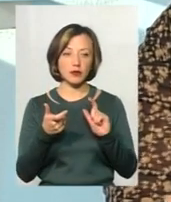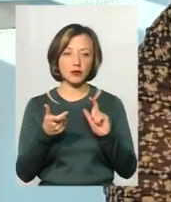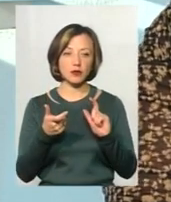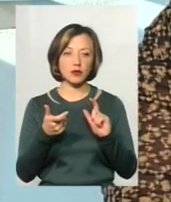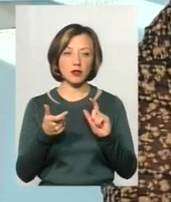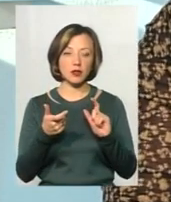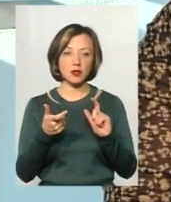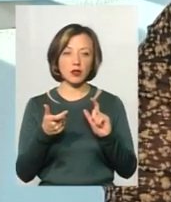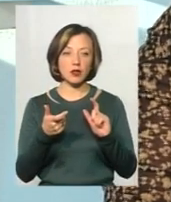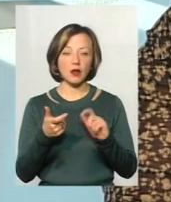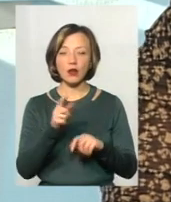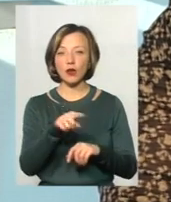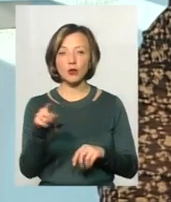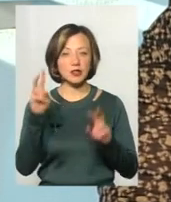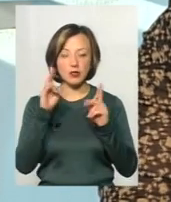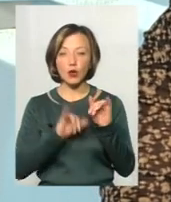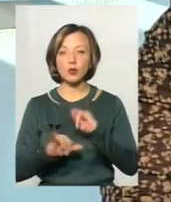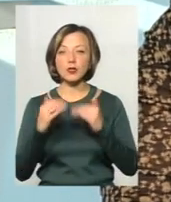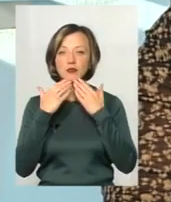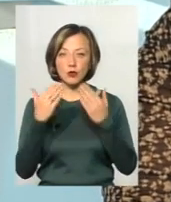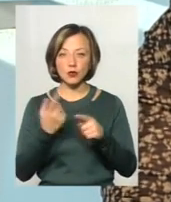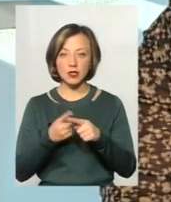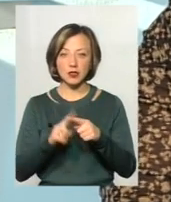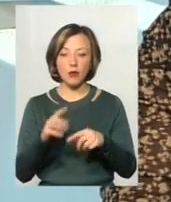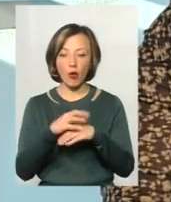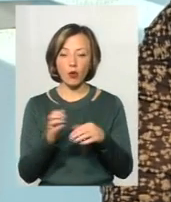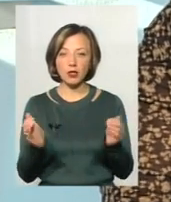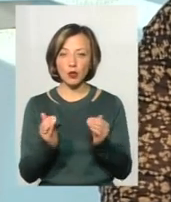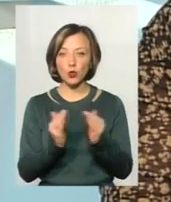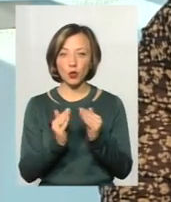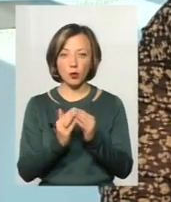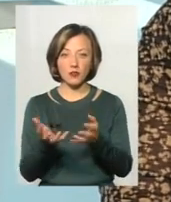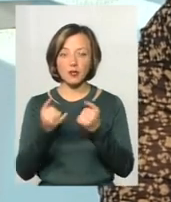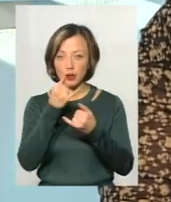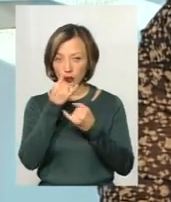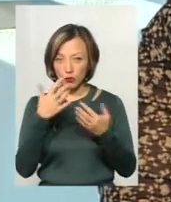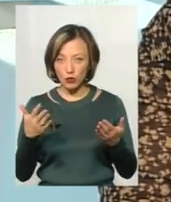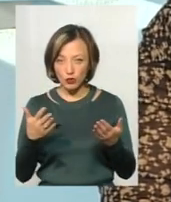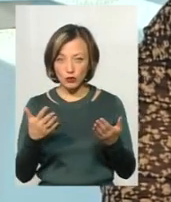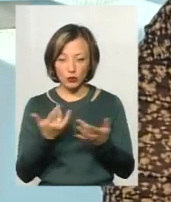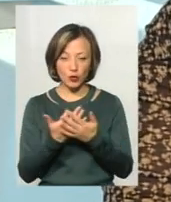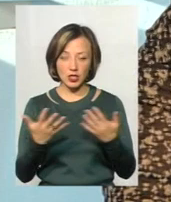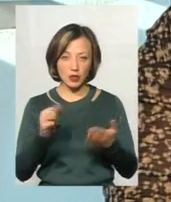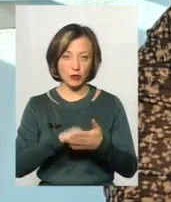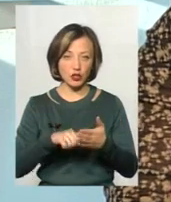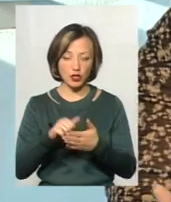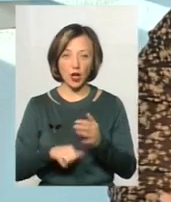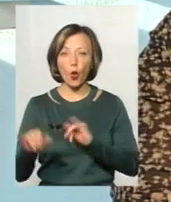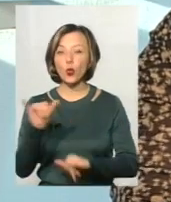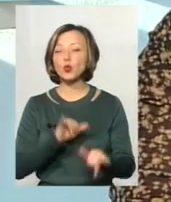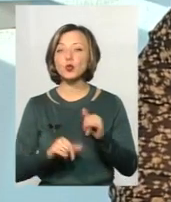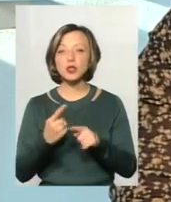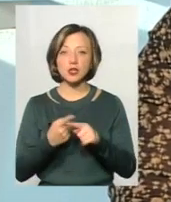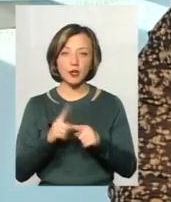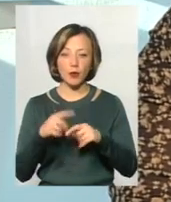відвели очі, тому що вони не знають, куди звернутися з тим котеням. Додому вони взяти не можуть по одних чи інших причинах, і куди з тим